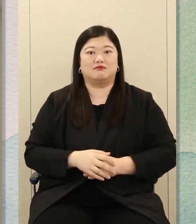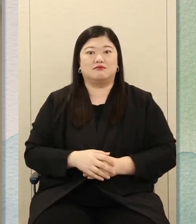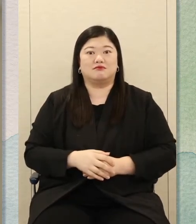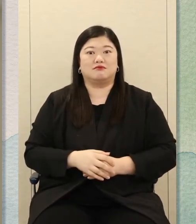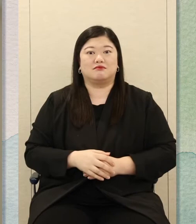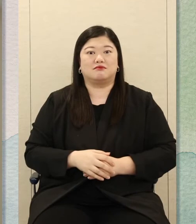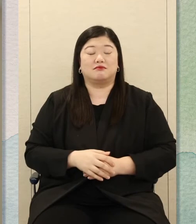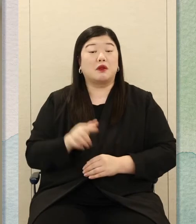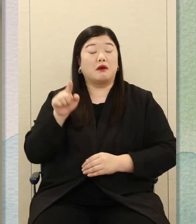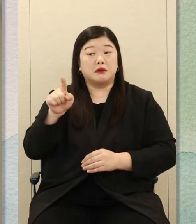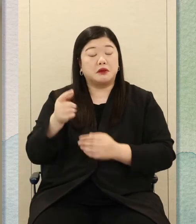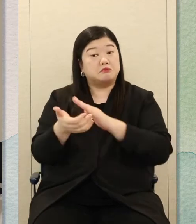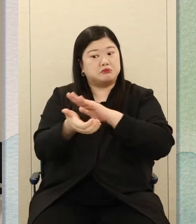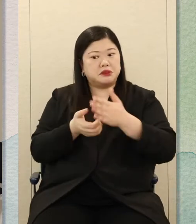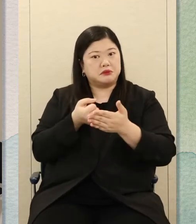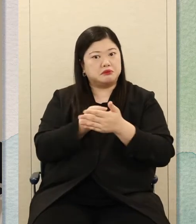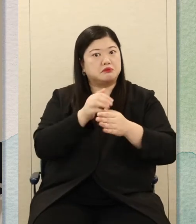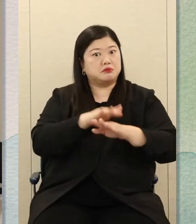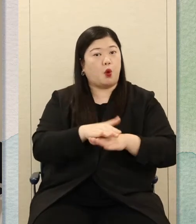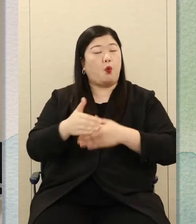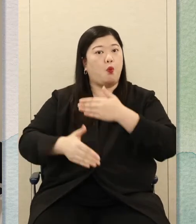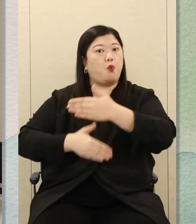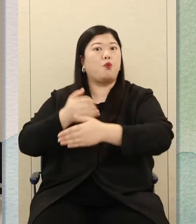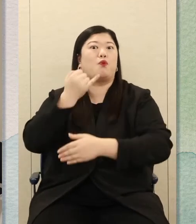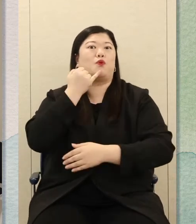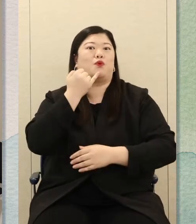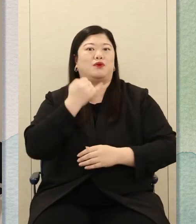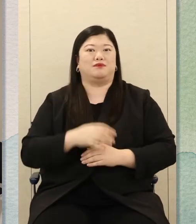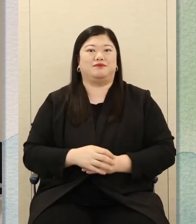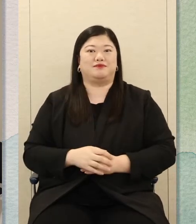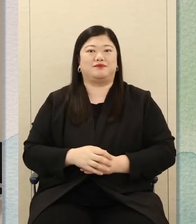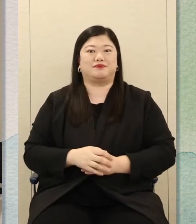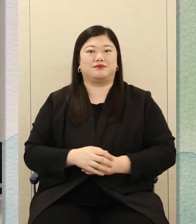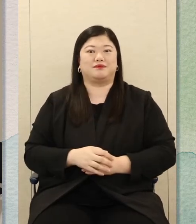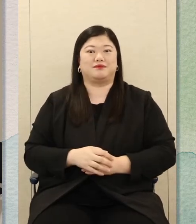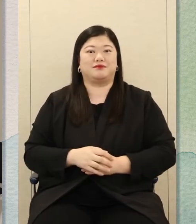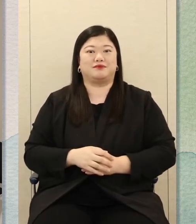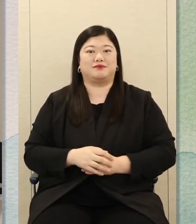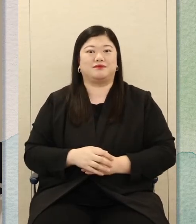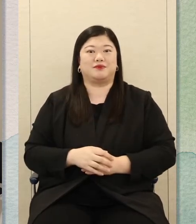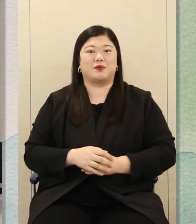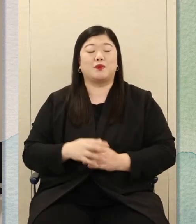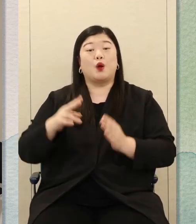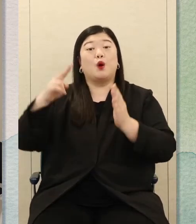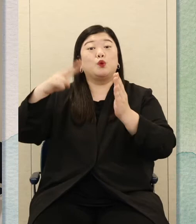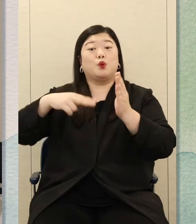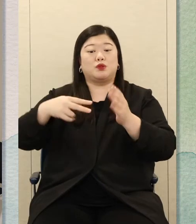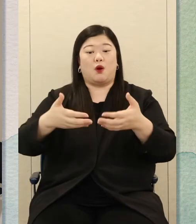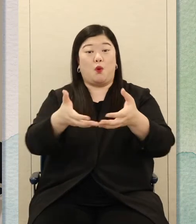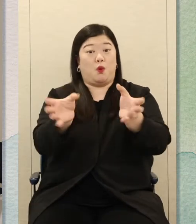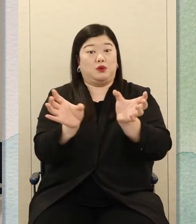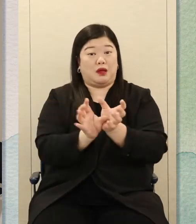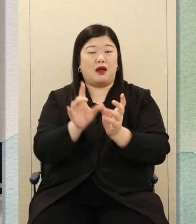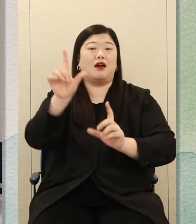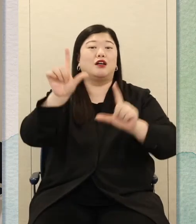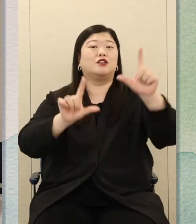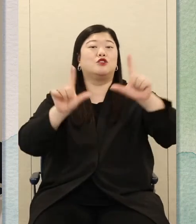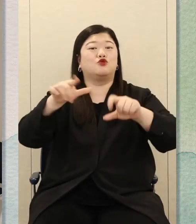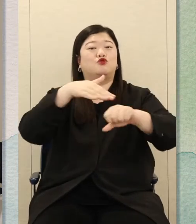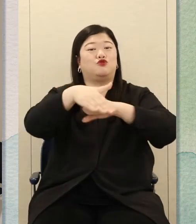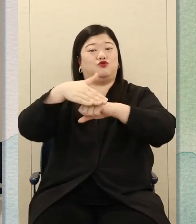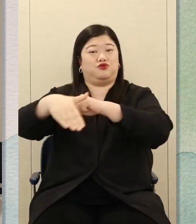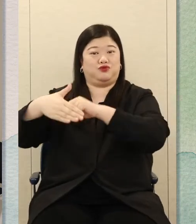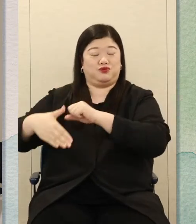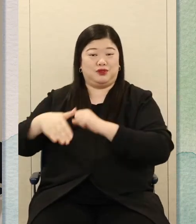참 좋은 진행 방식인 것 같습니다. 독서 공동체의 유형이 조금 있습니다. 일단 전제 조건이 하나